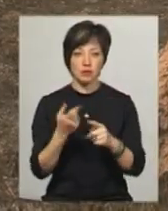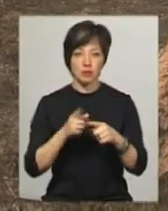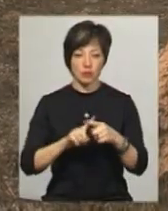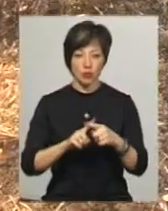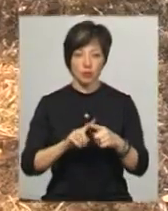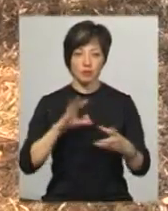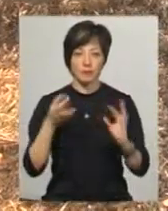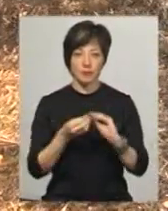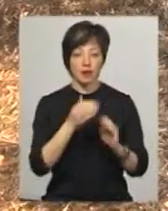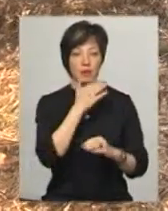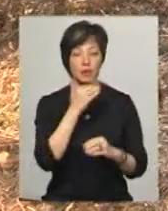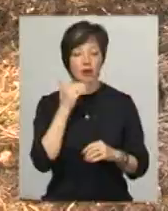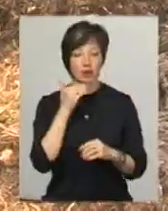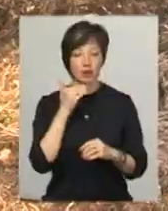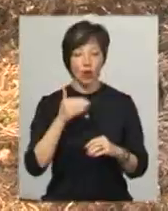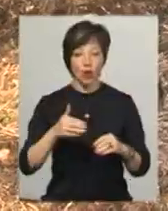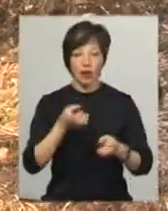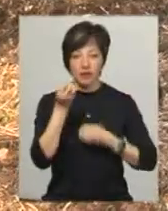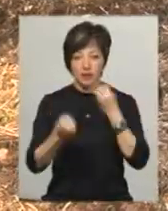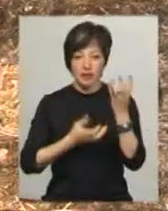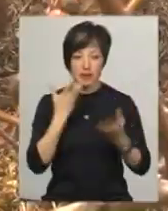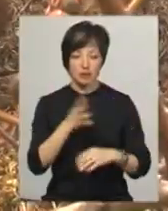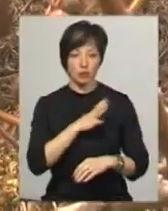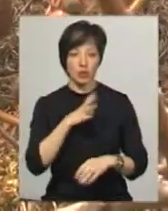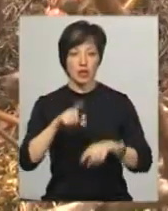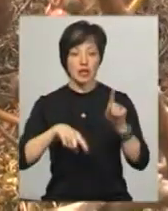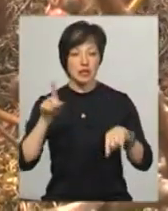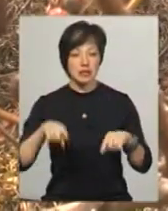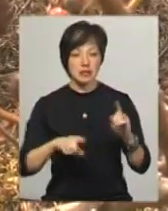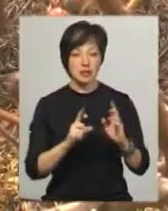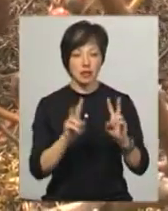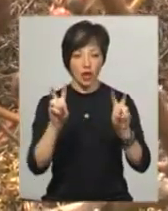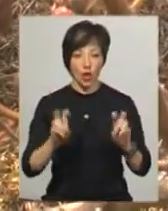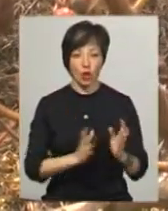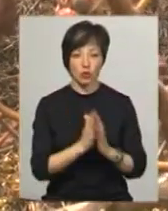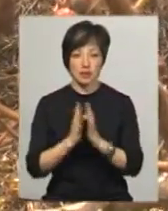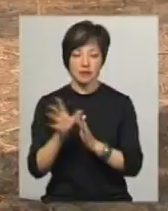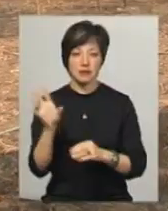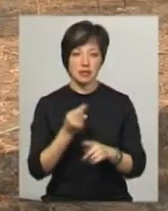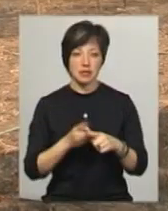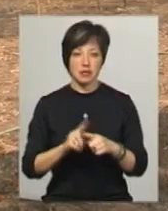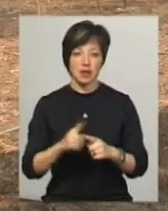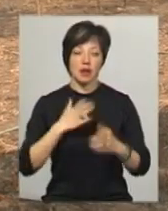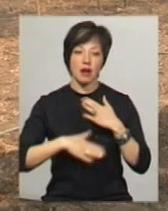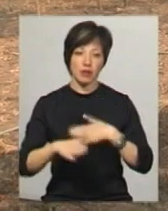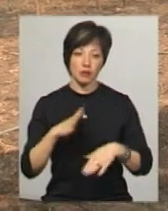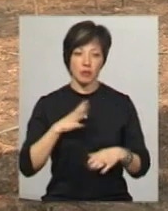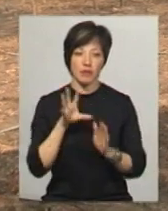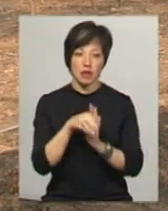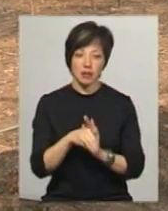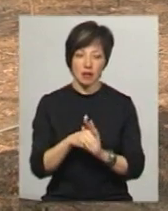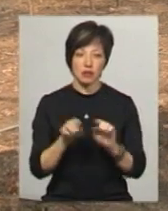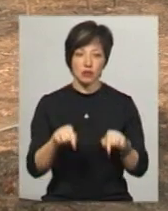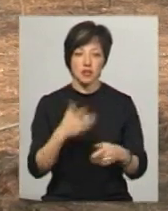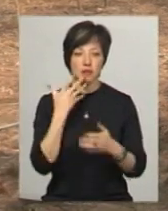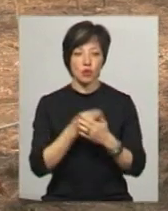плоди, багато клумби, квіти, рідкісні рослини. І все це нас радувало, ми вкладали